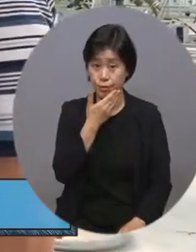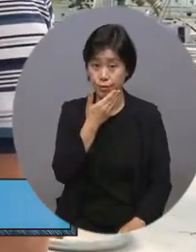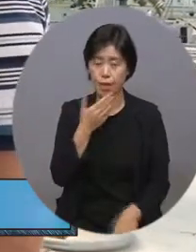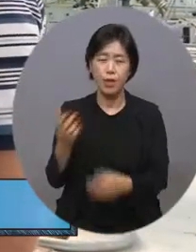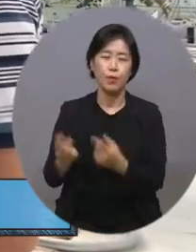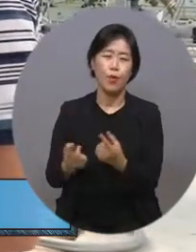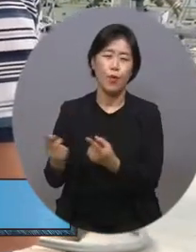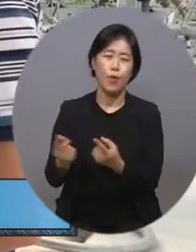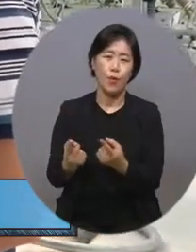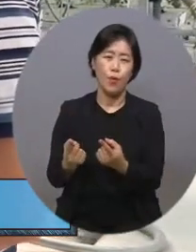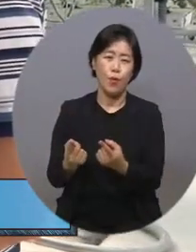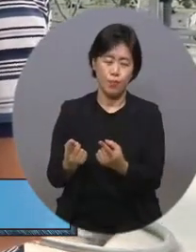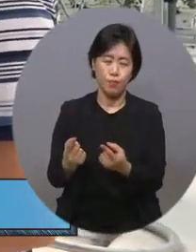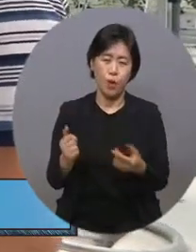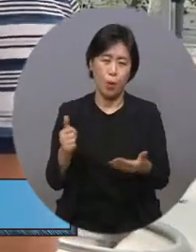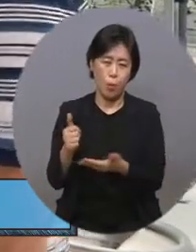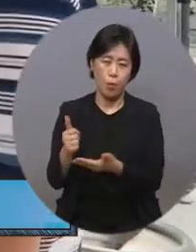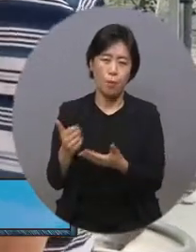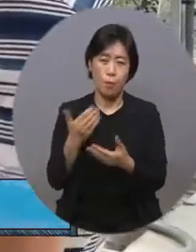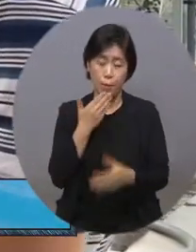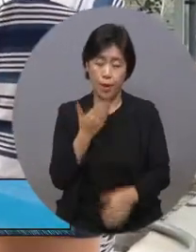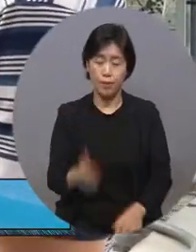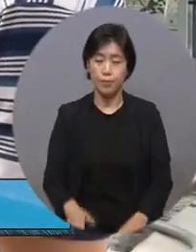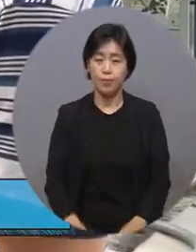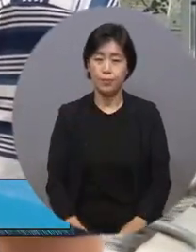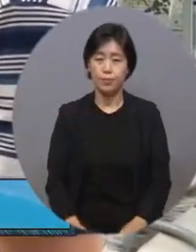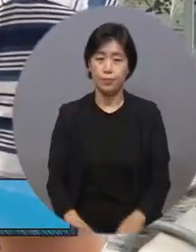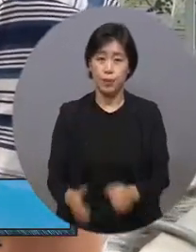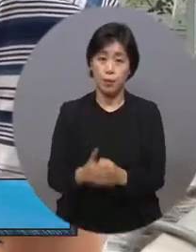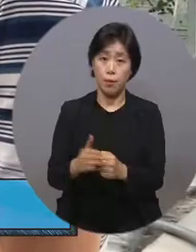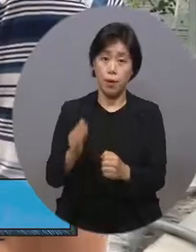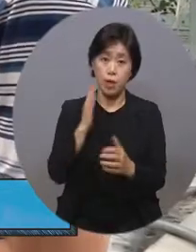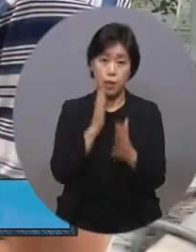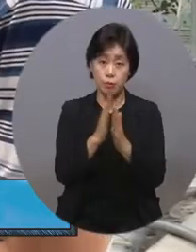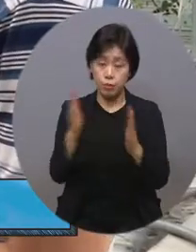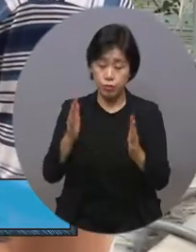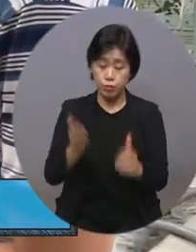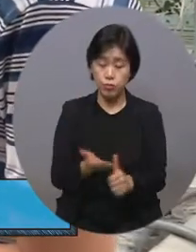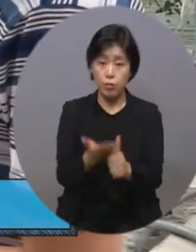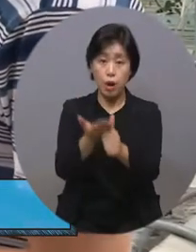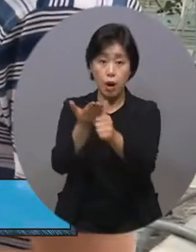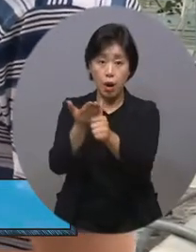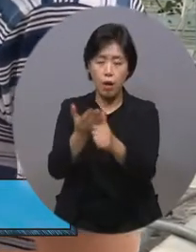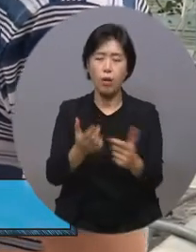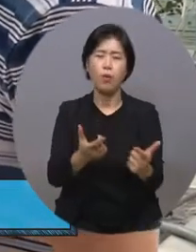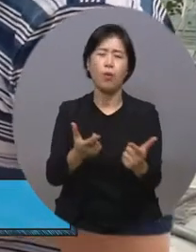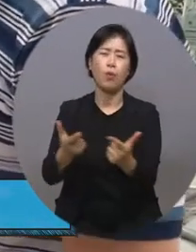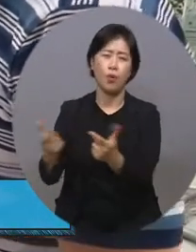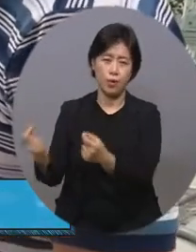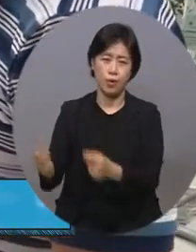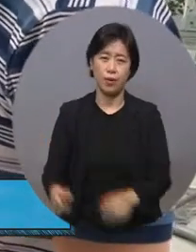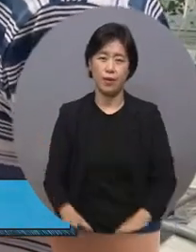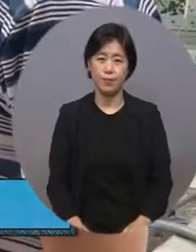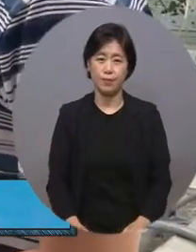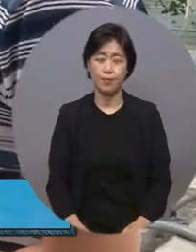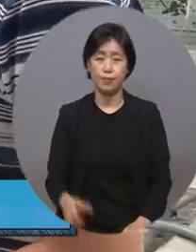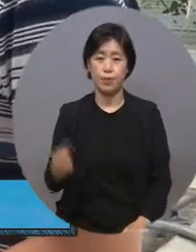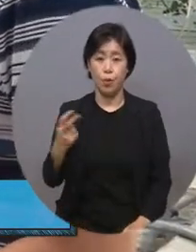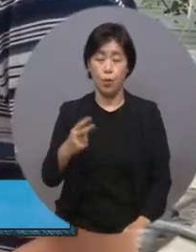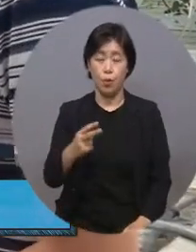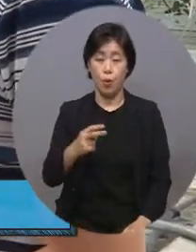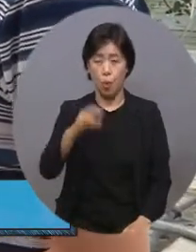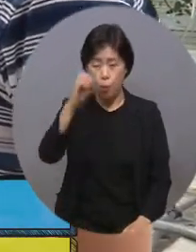방식으로 공급이 되기 때문에 자라는 것에 대한 부분이 질이 되게 균질적이고 또